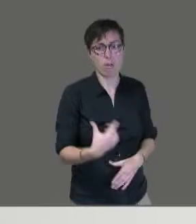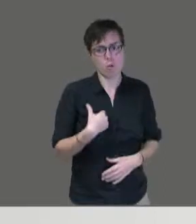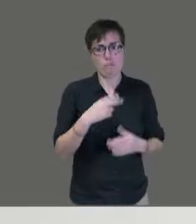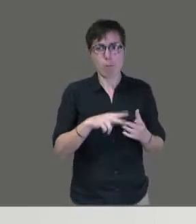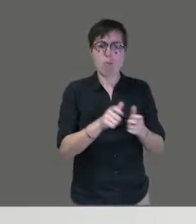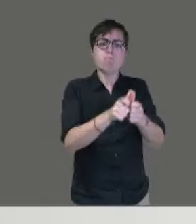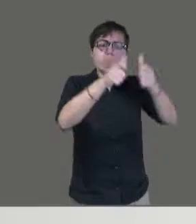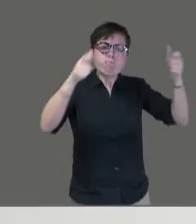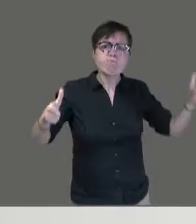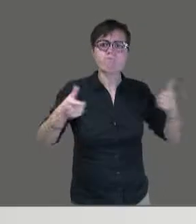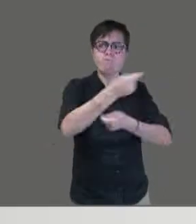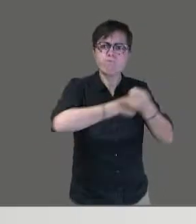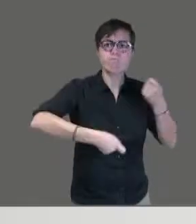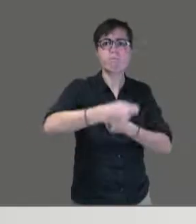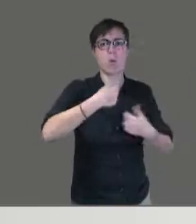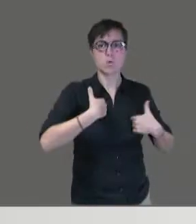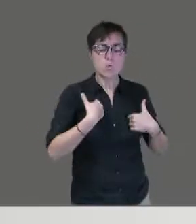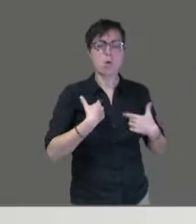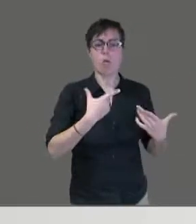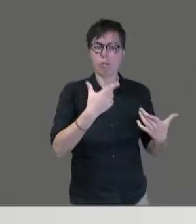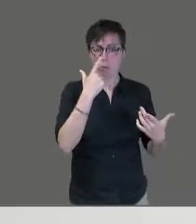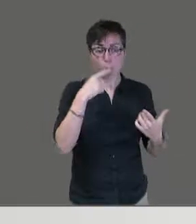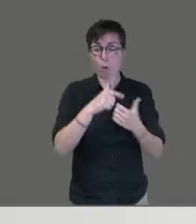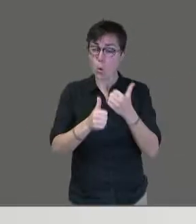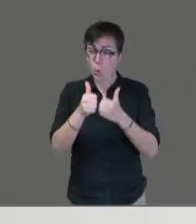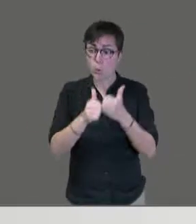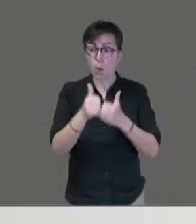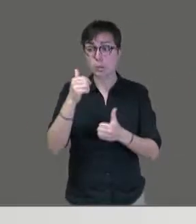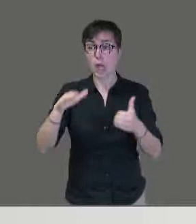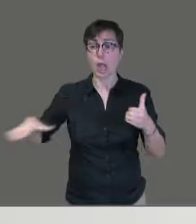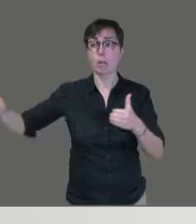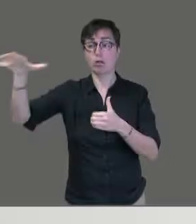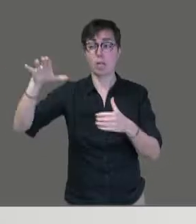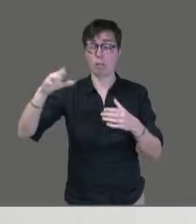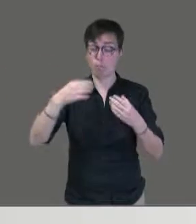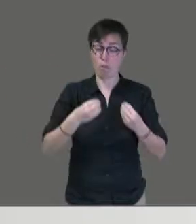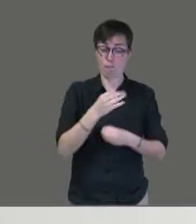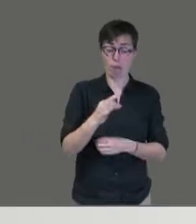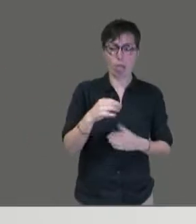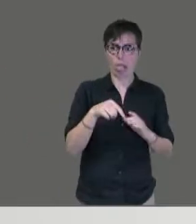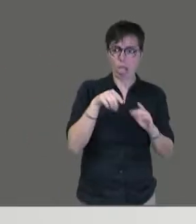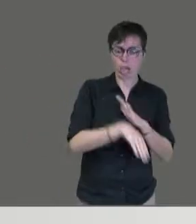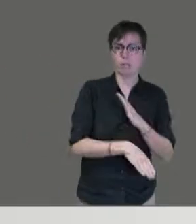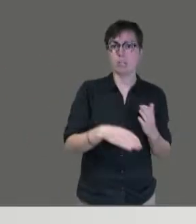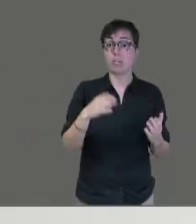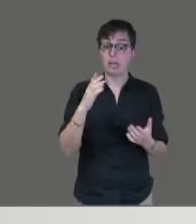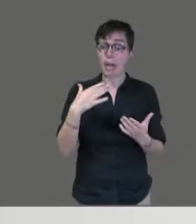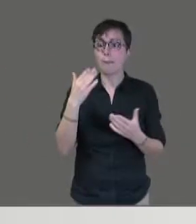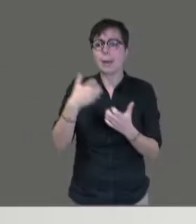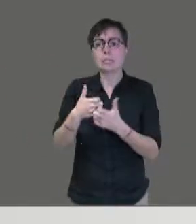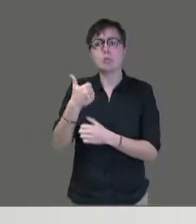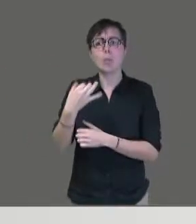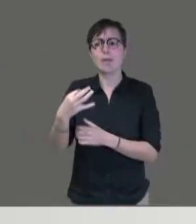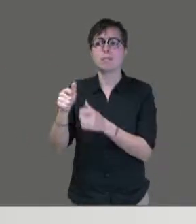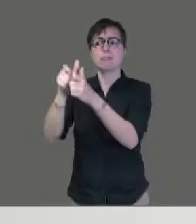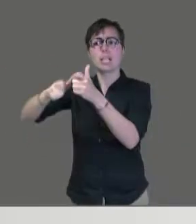béant d'entrée sur le marché français à la disposition de la concurrence étrangère. En une semaine, un industriel chinois,